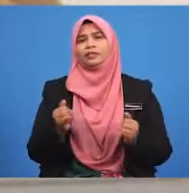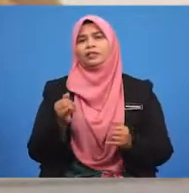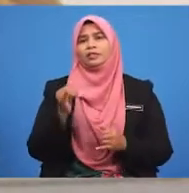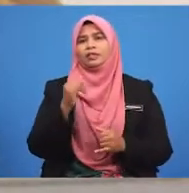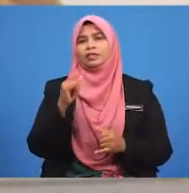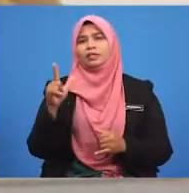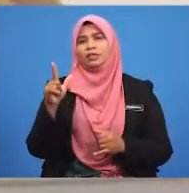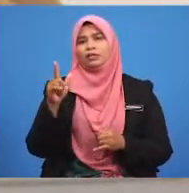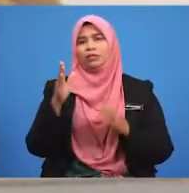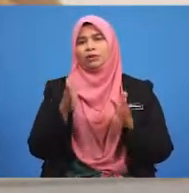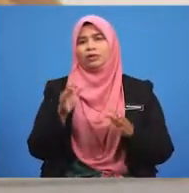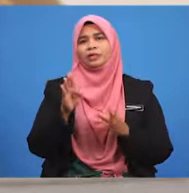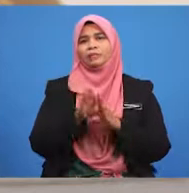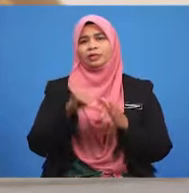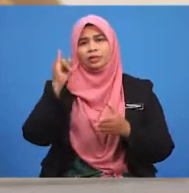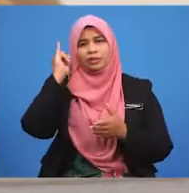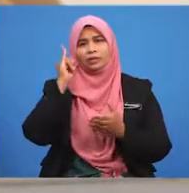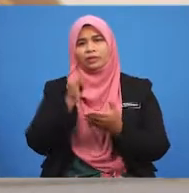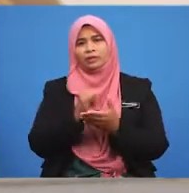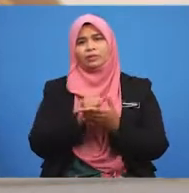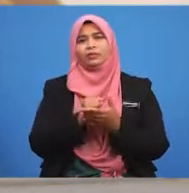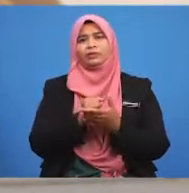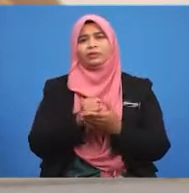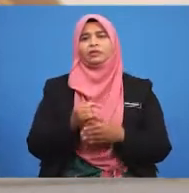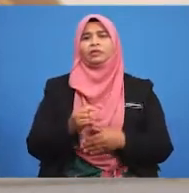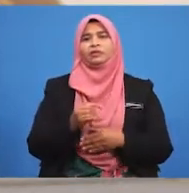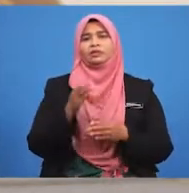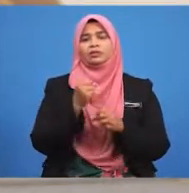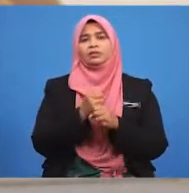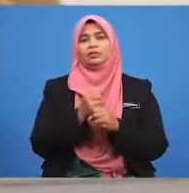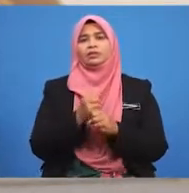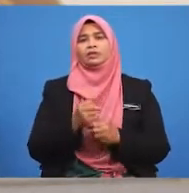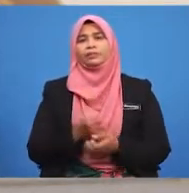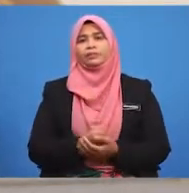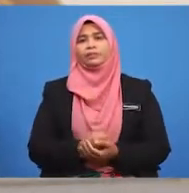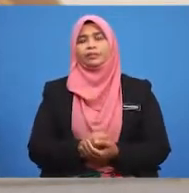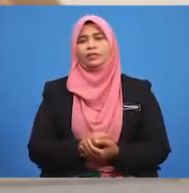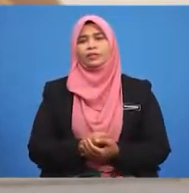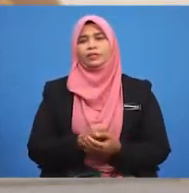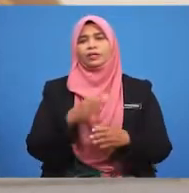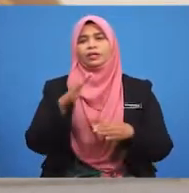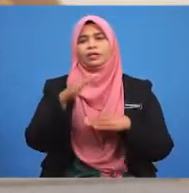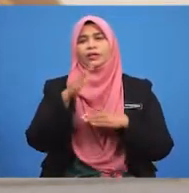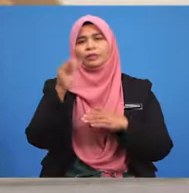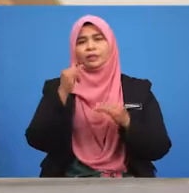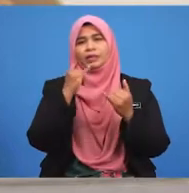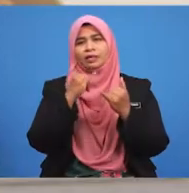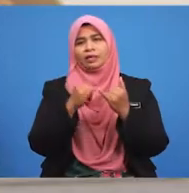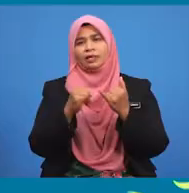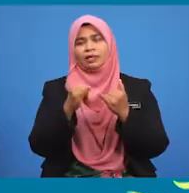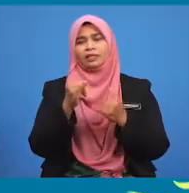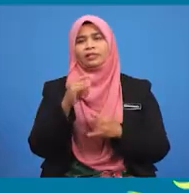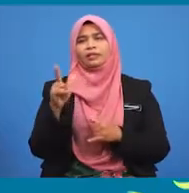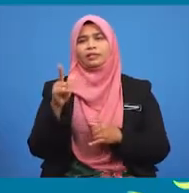hamba-Nya hanyalah orang yang berilmu. Sesungguhnya Allah Maha Kuasa lagi Maha Pengampun. Yang seterusnya